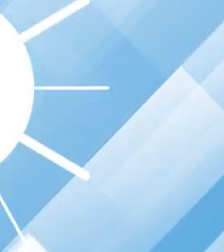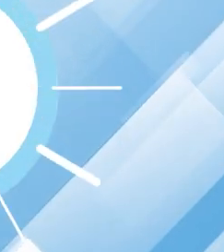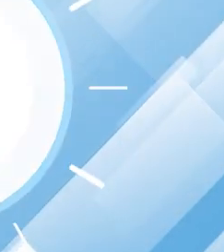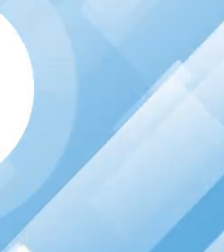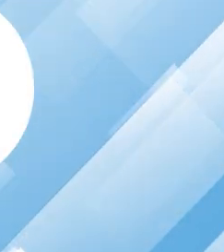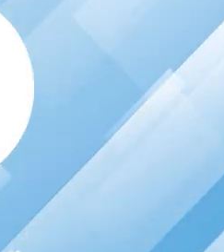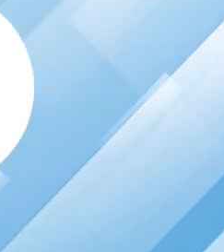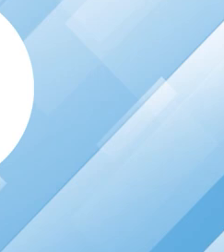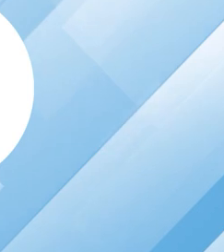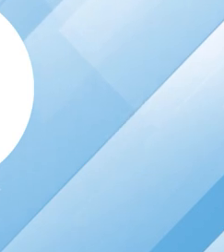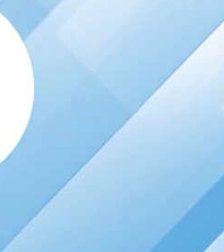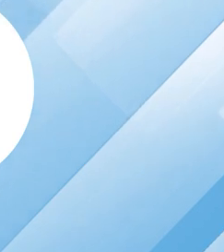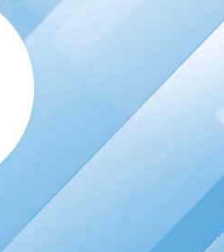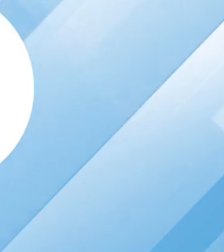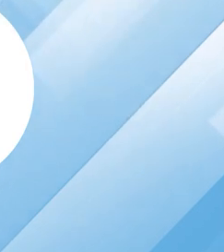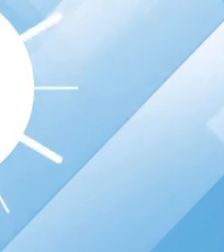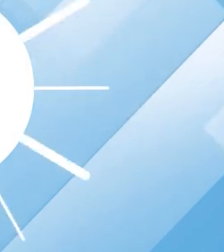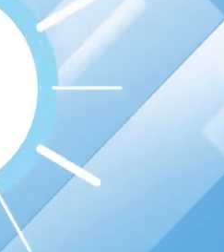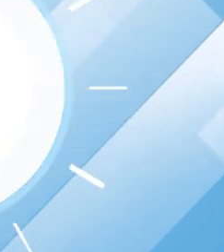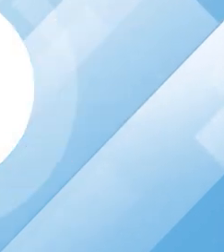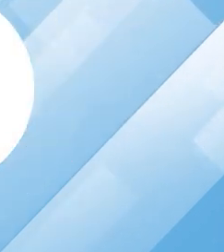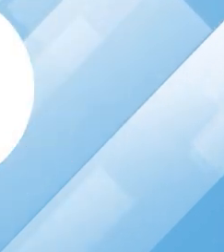있습니다 n